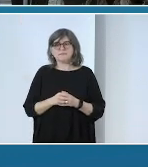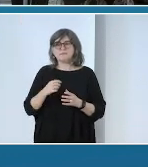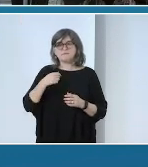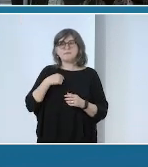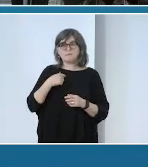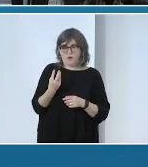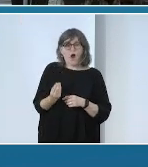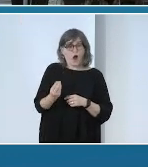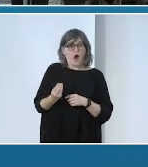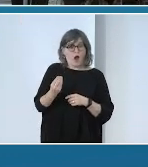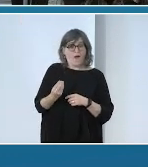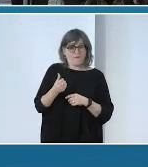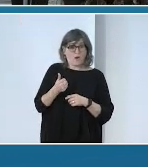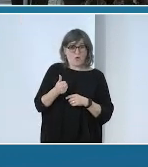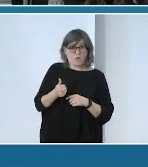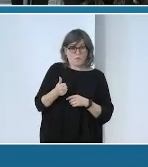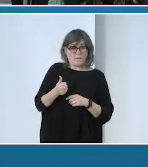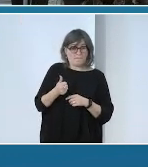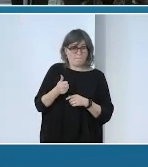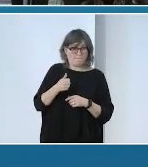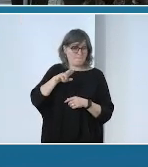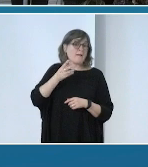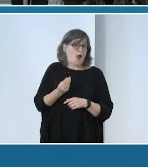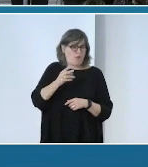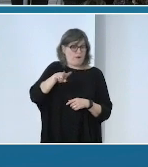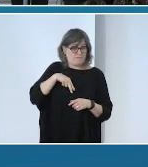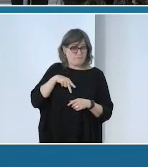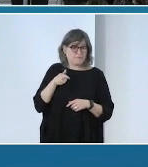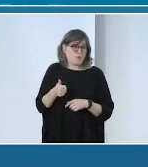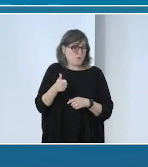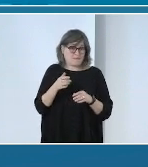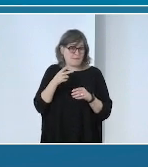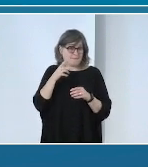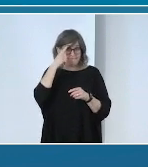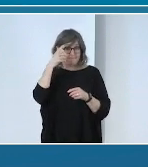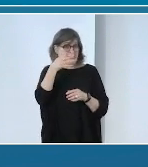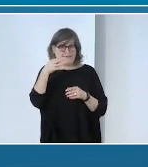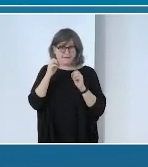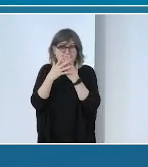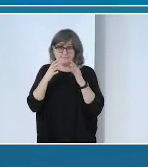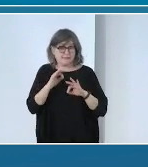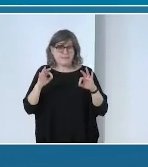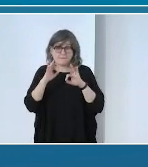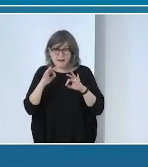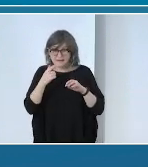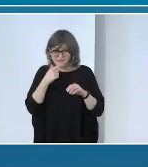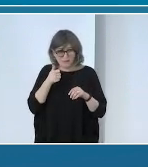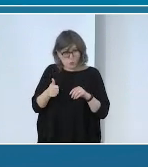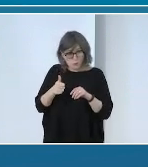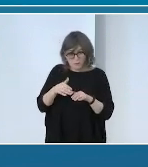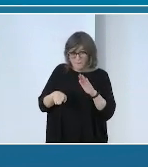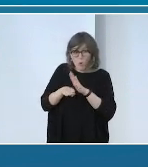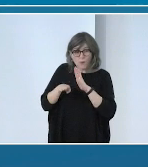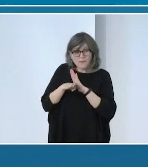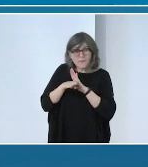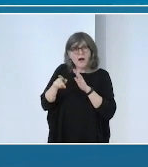Moi, mon enfant est aréflexique, donc du coup, c'est pour ça que je suis ici pour comprendre. Ça veut dire qu'un enfant, au départ, a une vision, si par exemple, lui, il